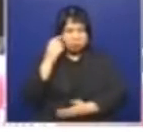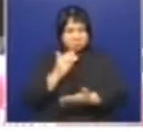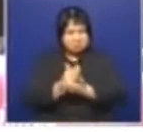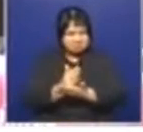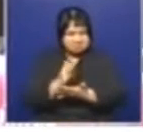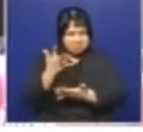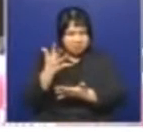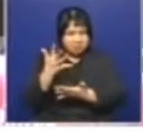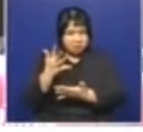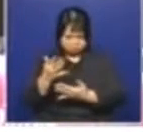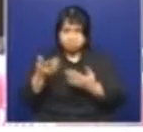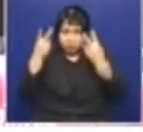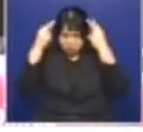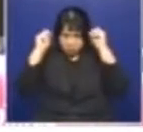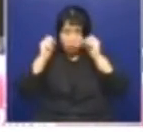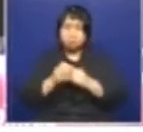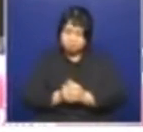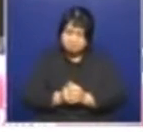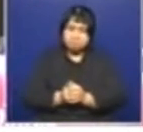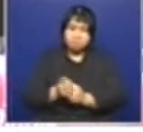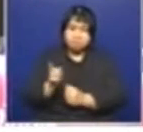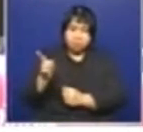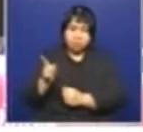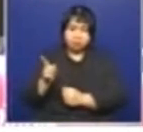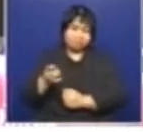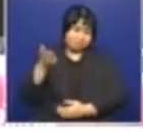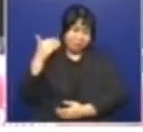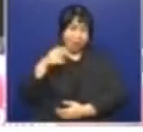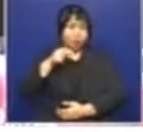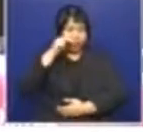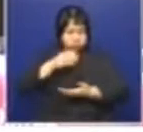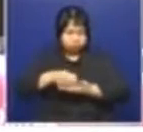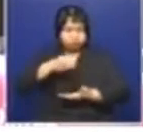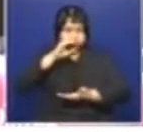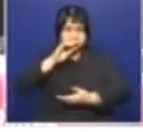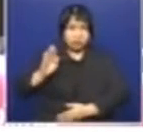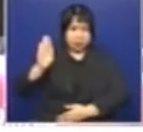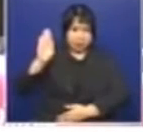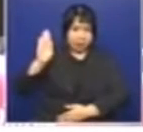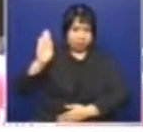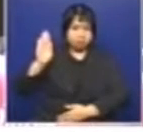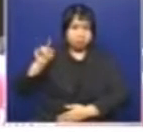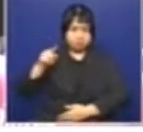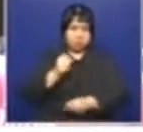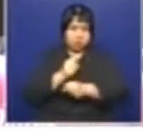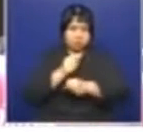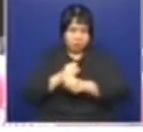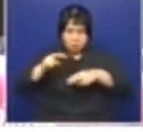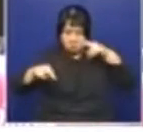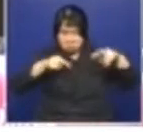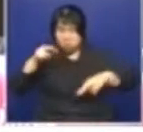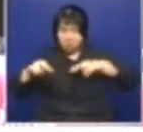ครับท่านนายกดื่มน้ำพิพัฒน์สัตยาถือว่าเป็นคนที่ต้องรักษาราชบัลลังก์อ่ะ